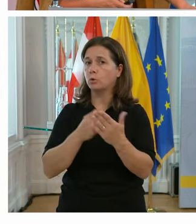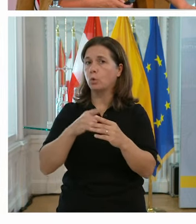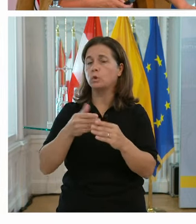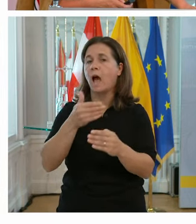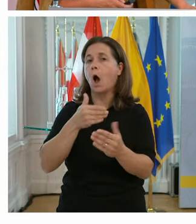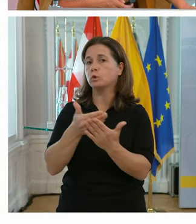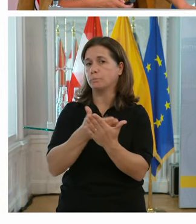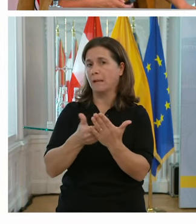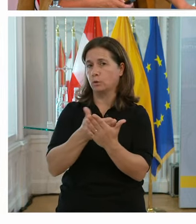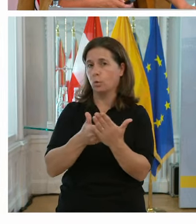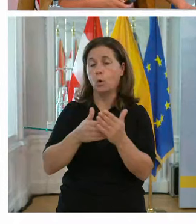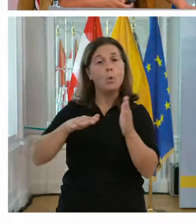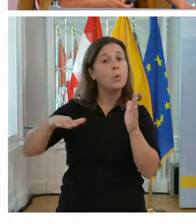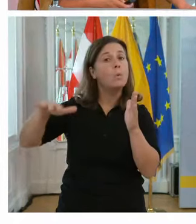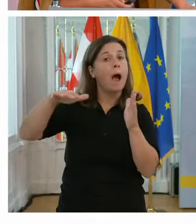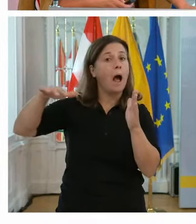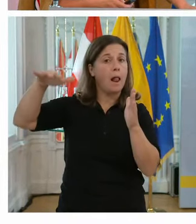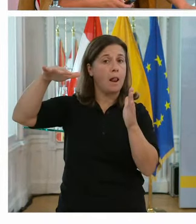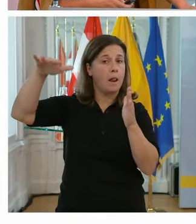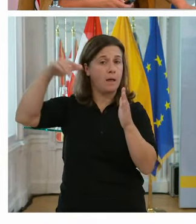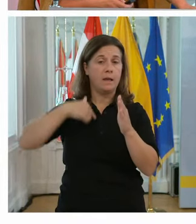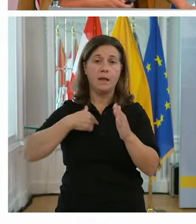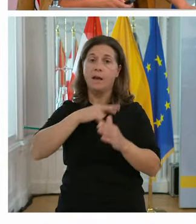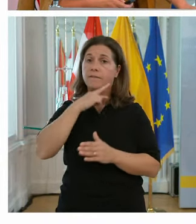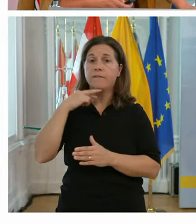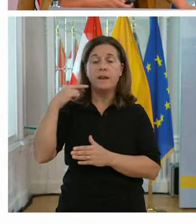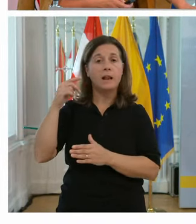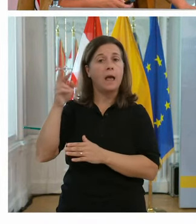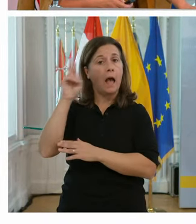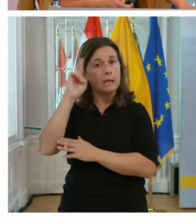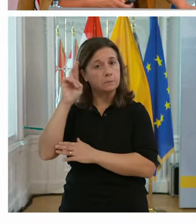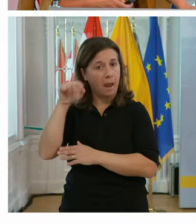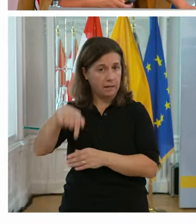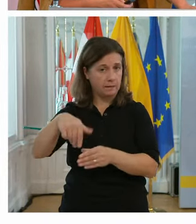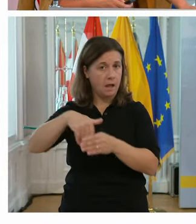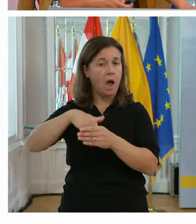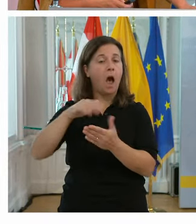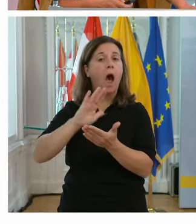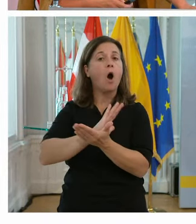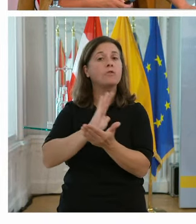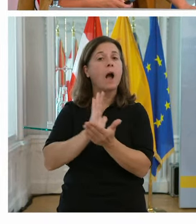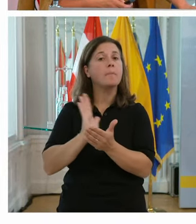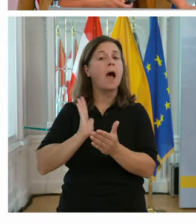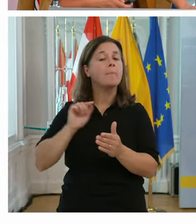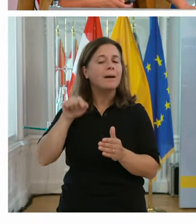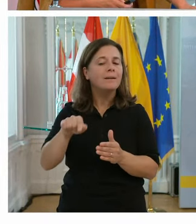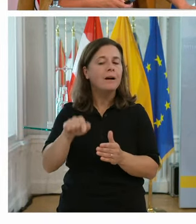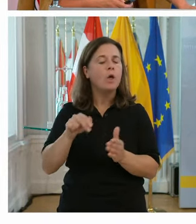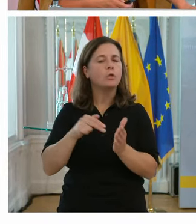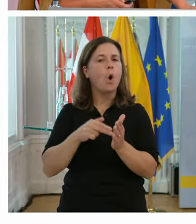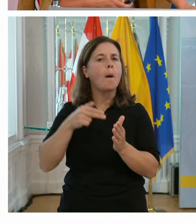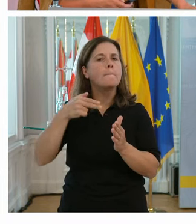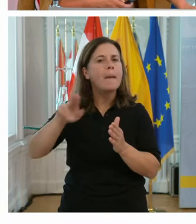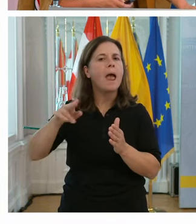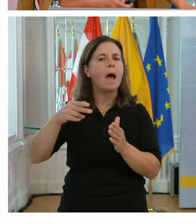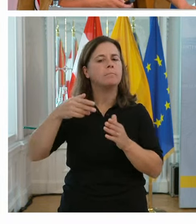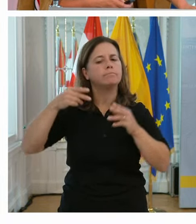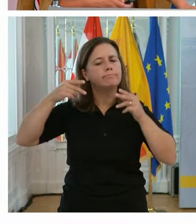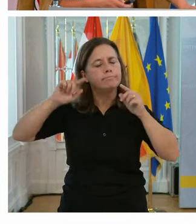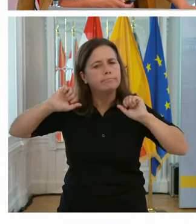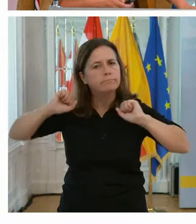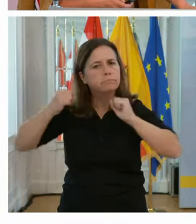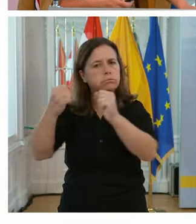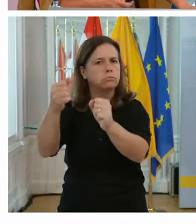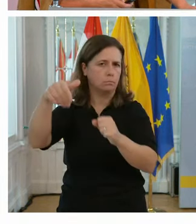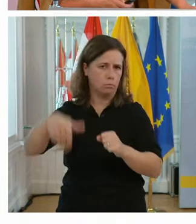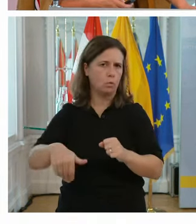Ausbildung auf allen Ebenen. Ich habe viel Respekt vor dieser Aufgabe, aber ich finde auch, dass hier noch viel mehr und viel tatkräftiger passieren